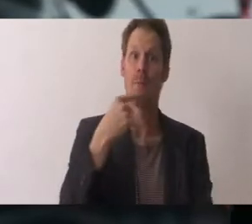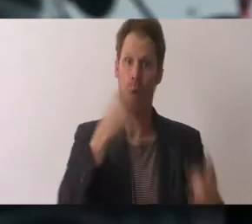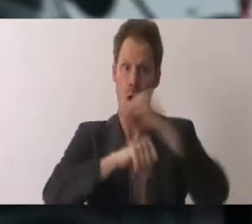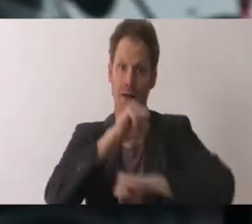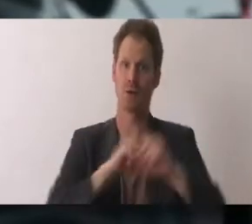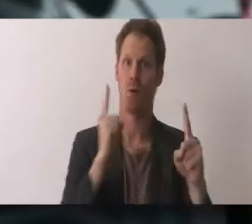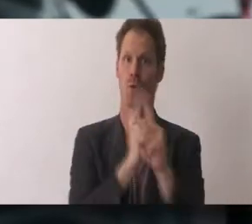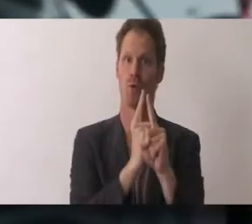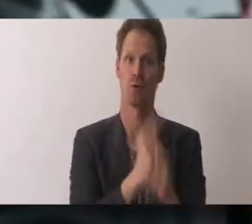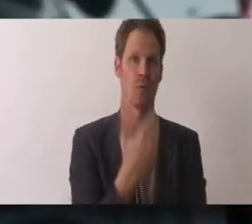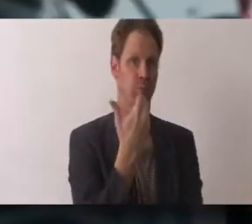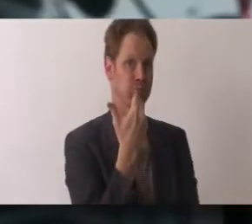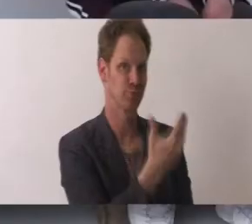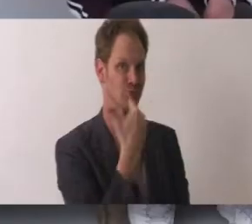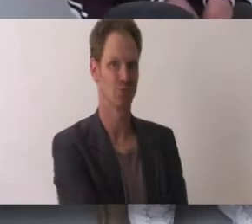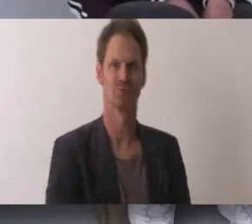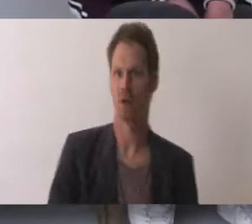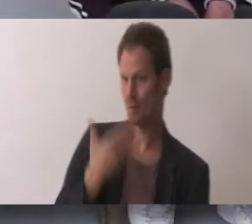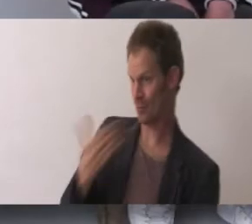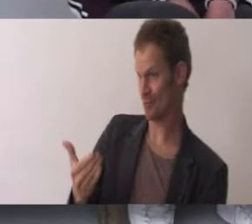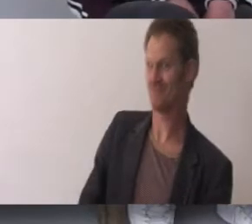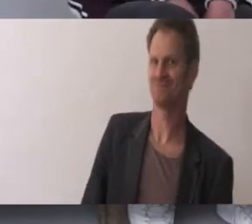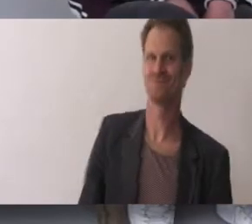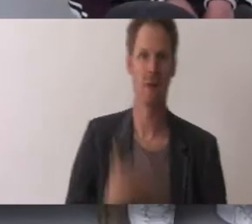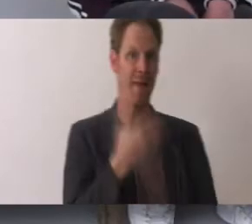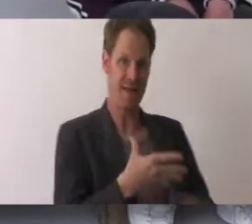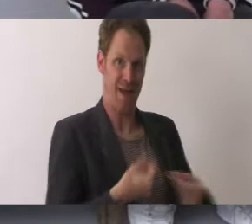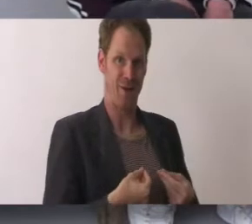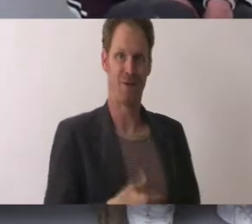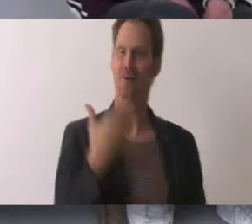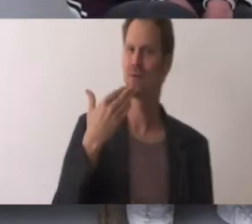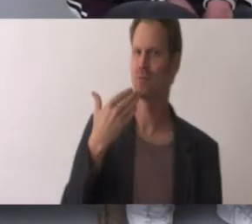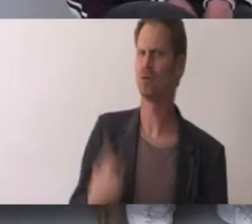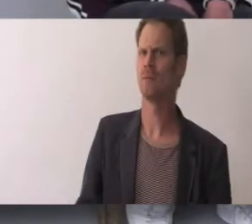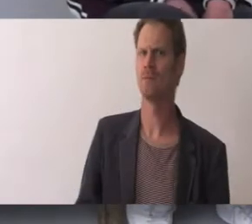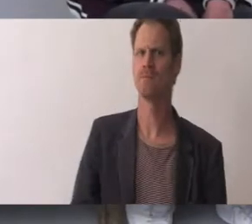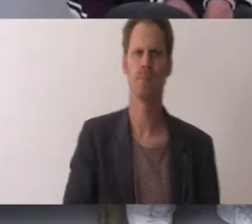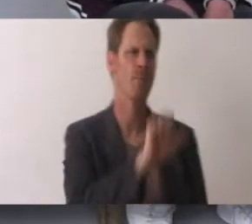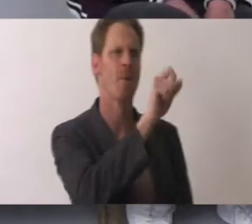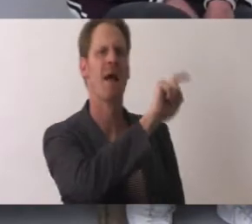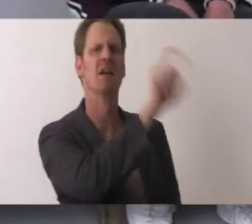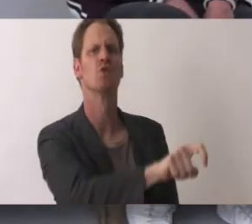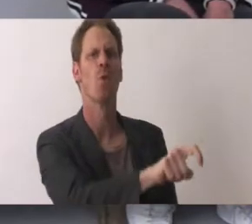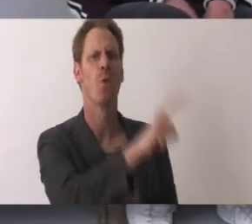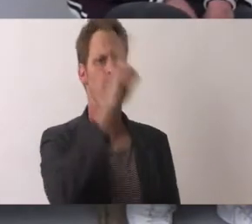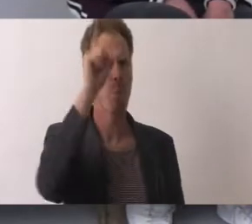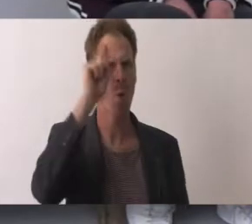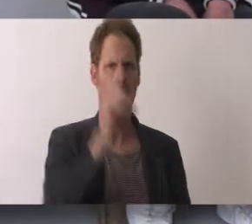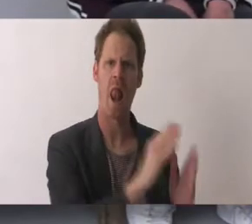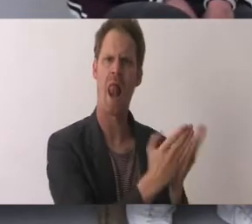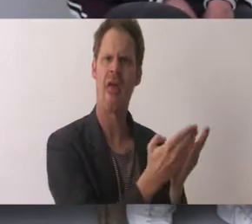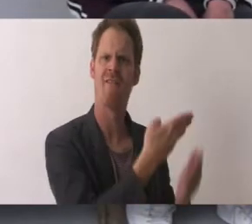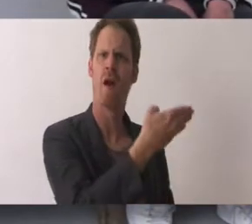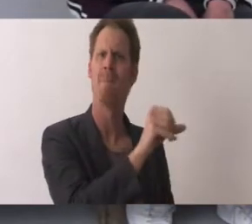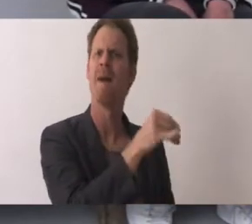Bonjour à toutes les Femens, merci de nous accueillir. Première question, pourquoi un manifeste ? Pour